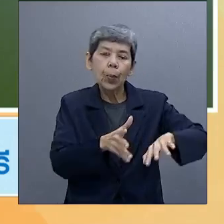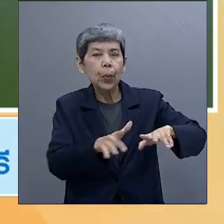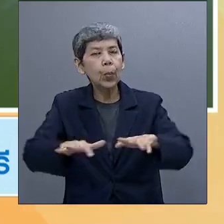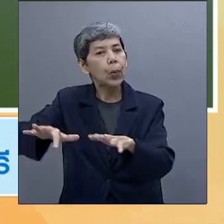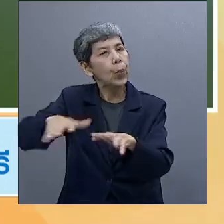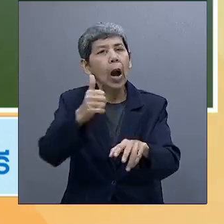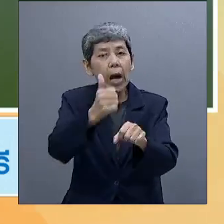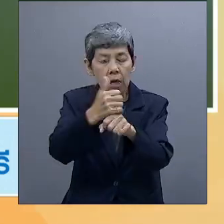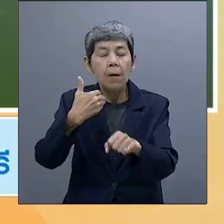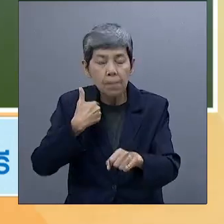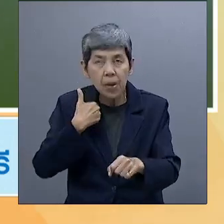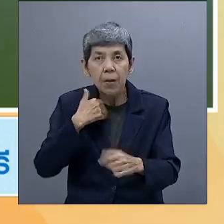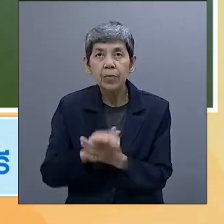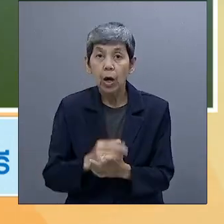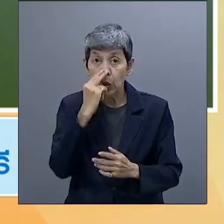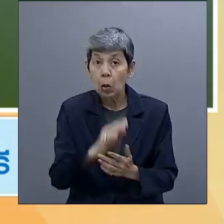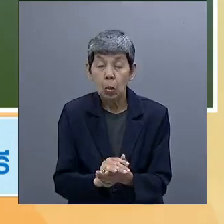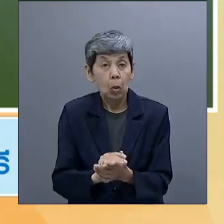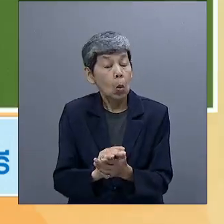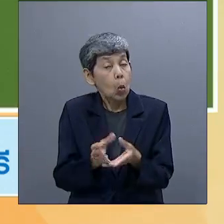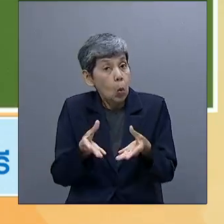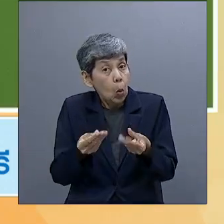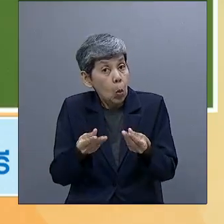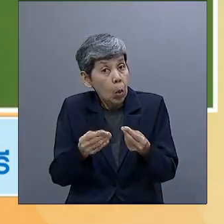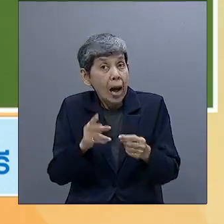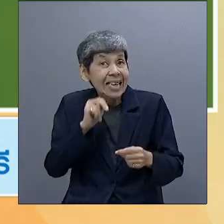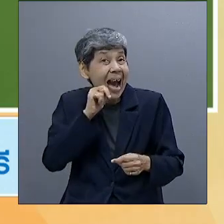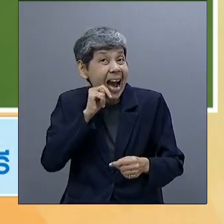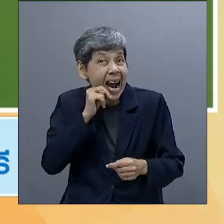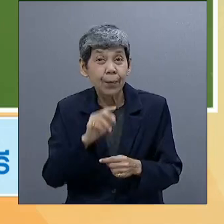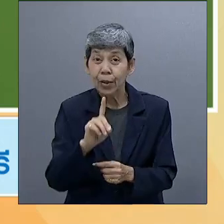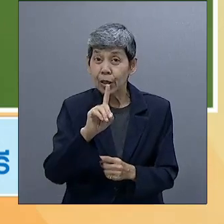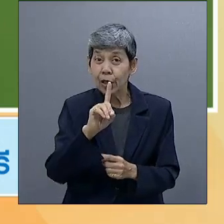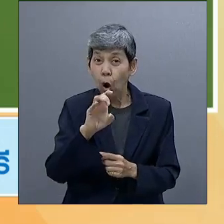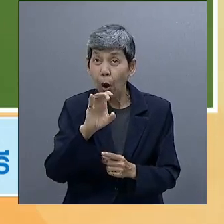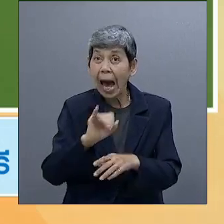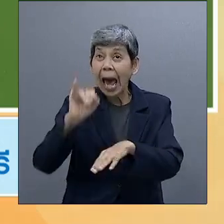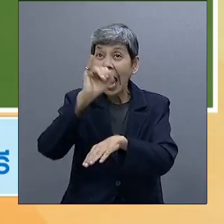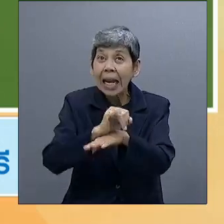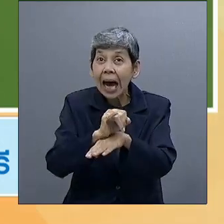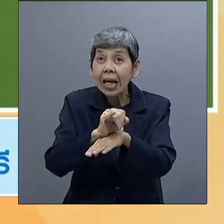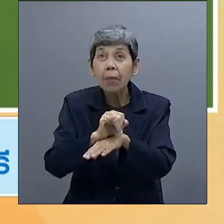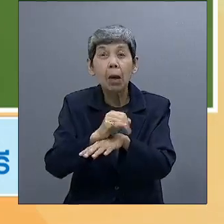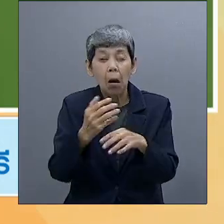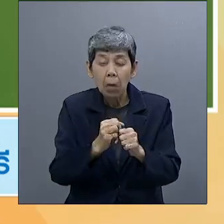พื้นที่อย่างที่บอกไปนะคะ100ไร่โอ้โหดูสิคะน้ำสีเขียวแล้วก็เป็นน้ำนิ่งมีป่